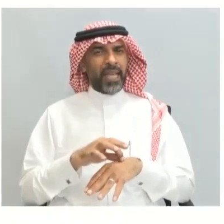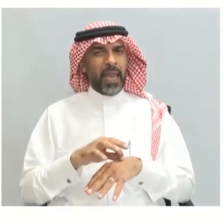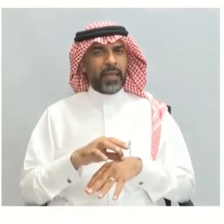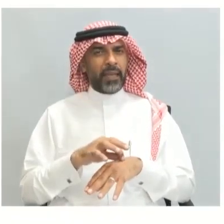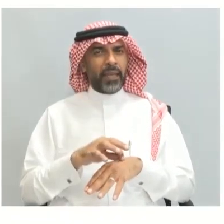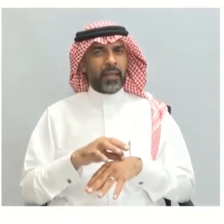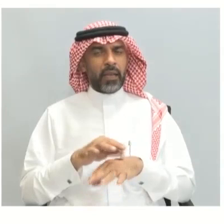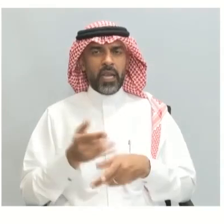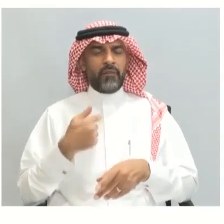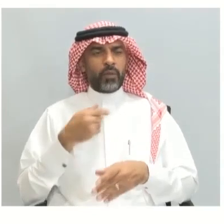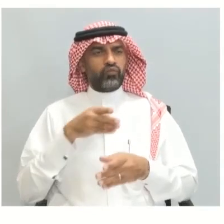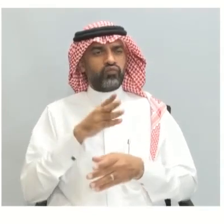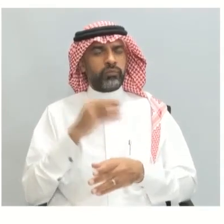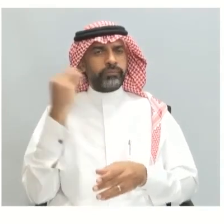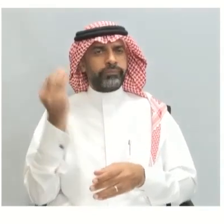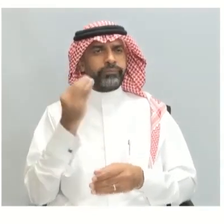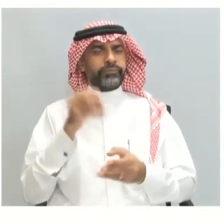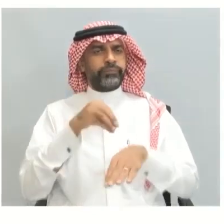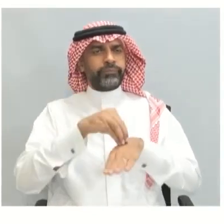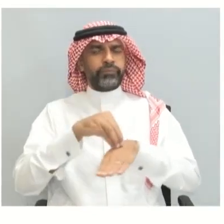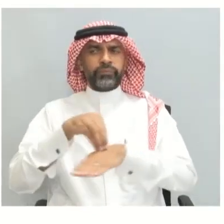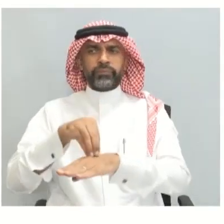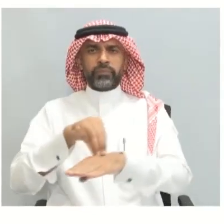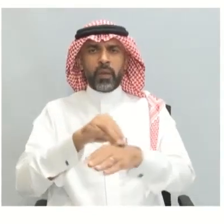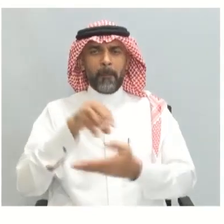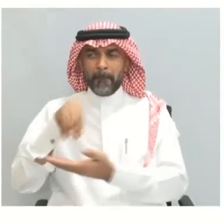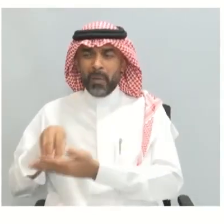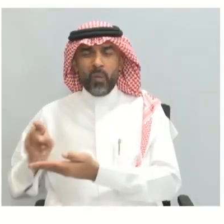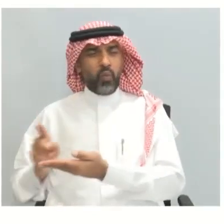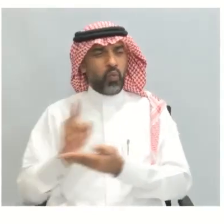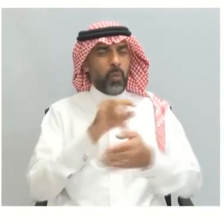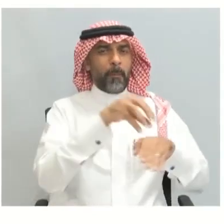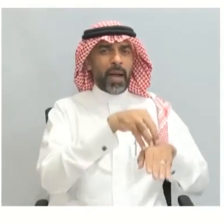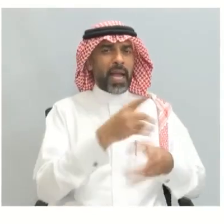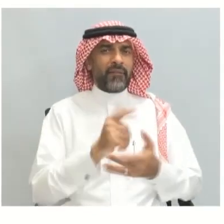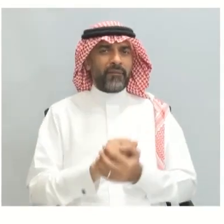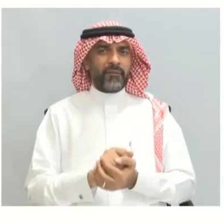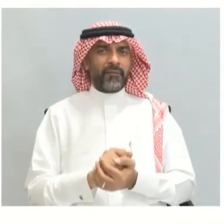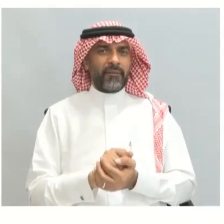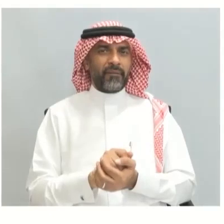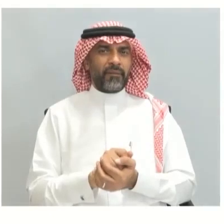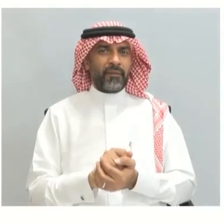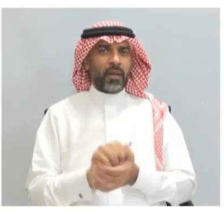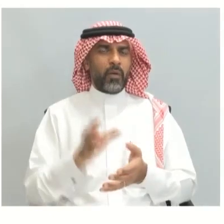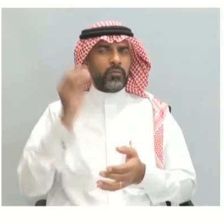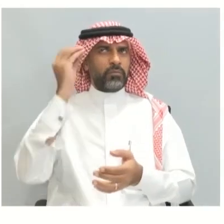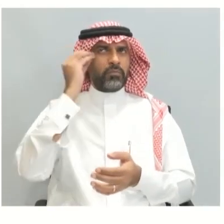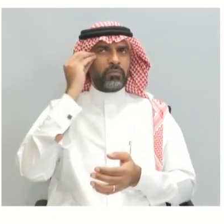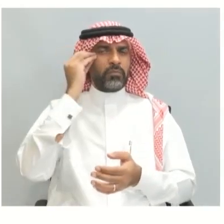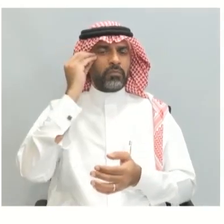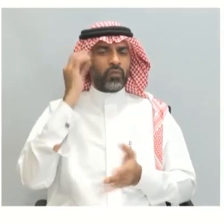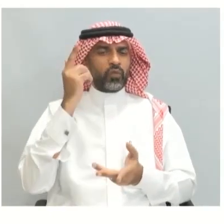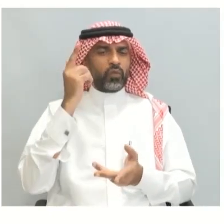يعتمد في رحلاته وتنقلاته من موقع الى اخر على ما يختزنه من ذاكرات من خلال